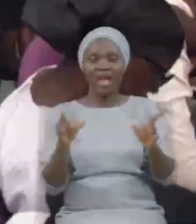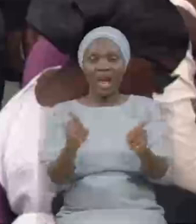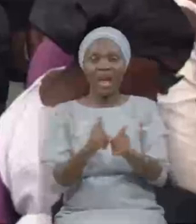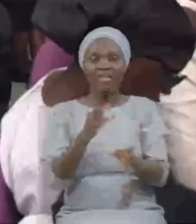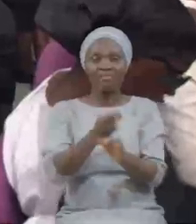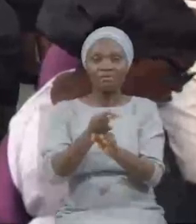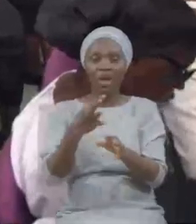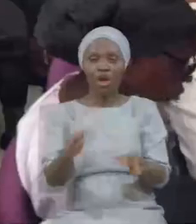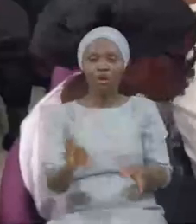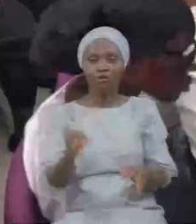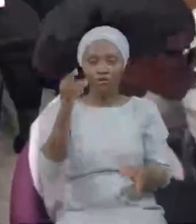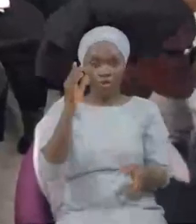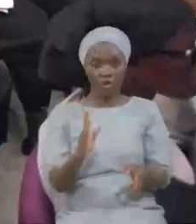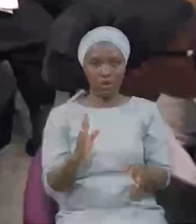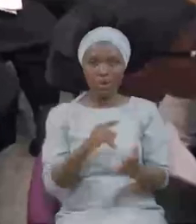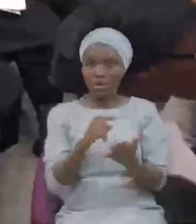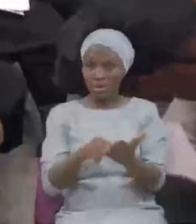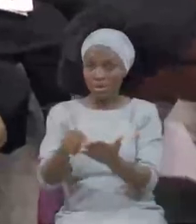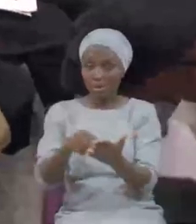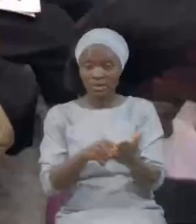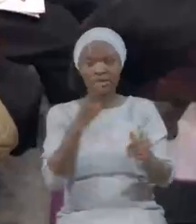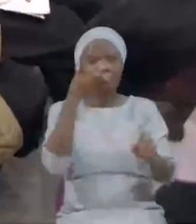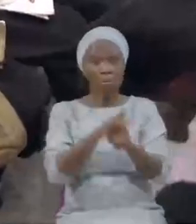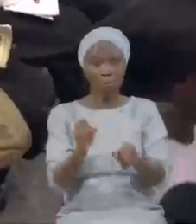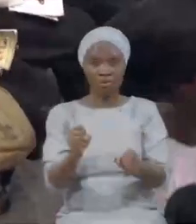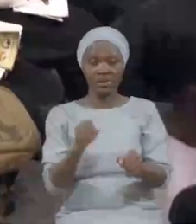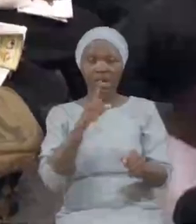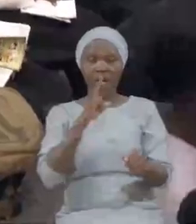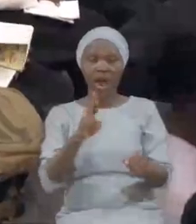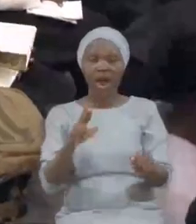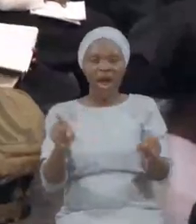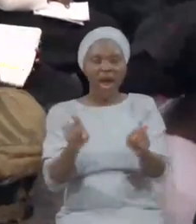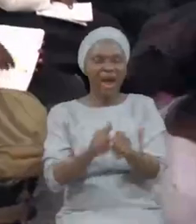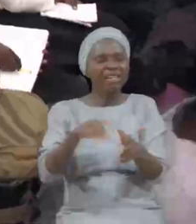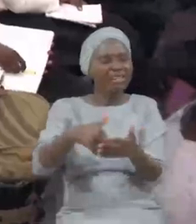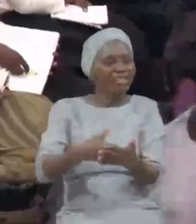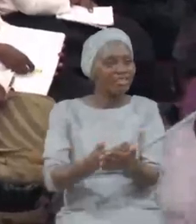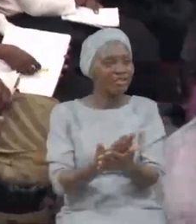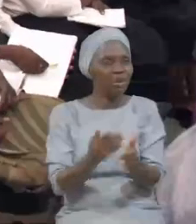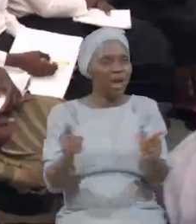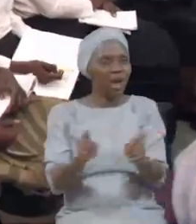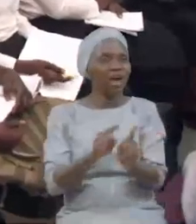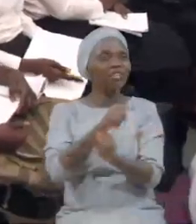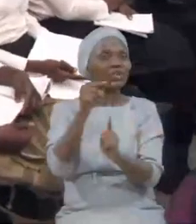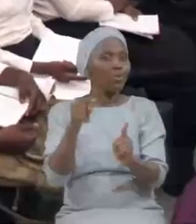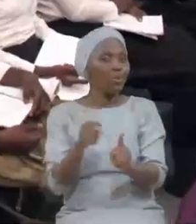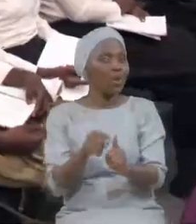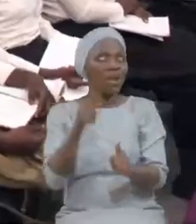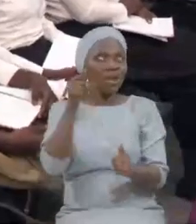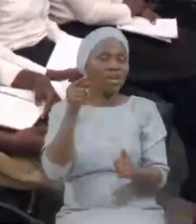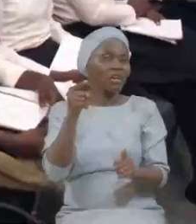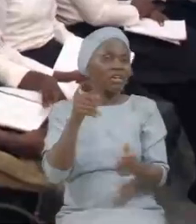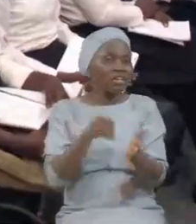Dieu. Ses promesses sont fraîches, comme si elles